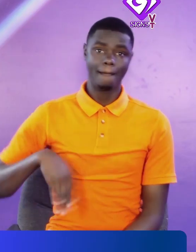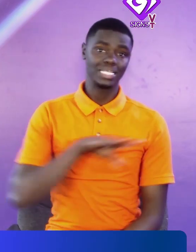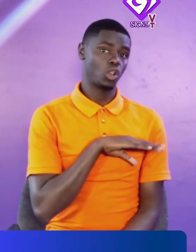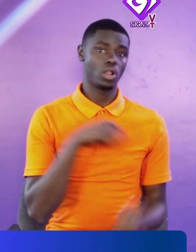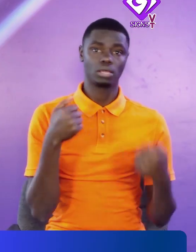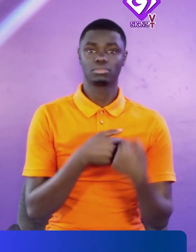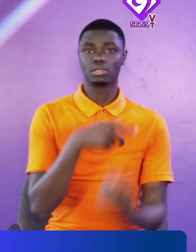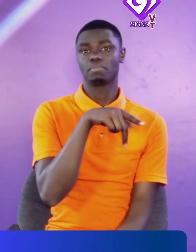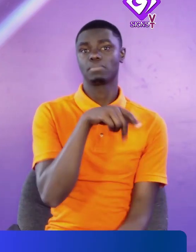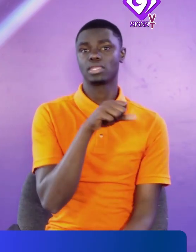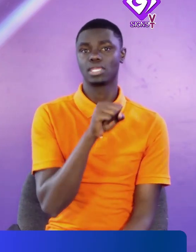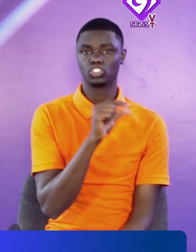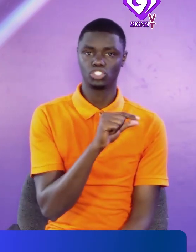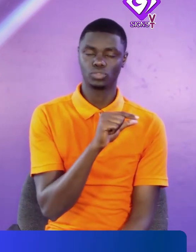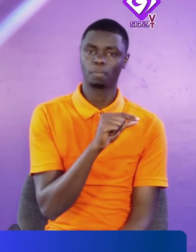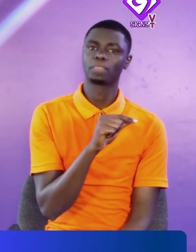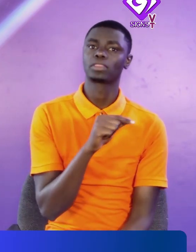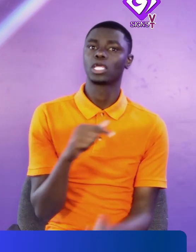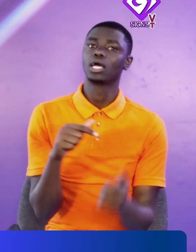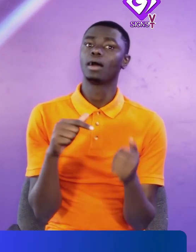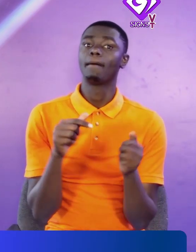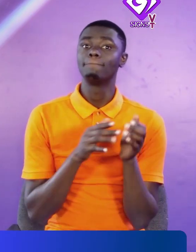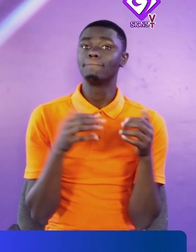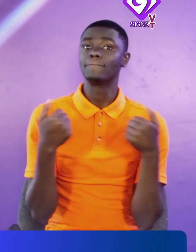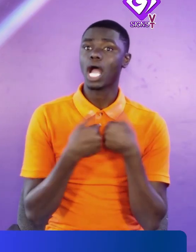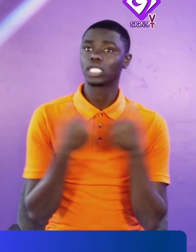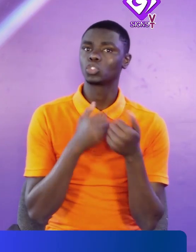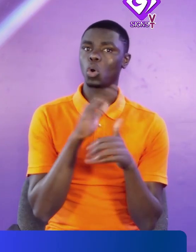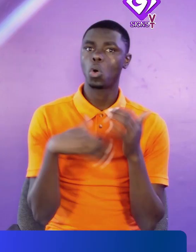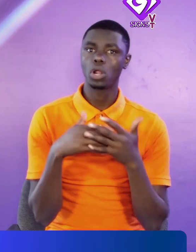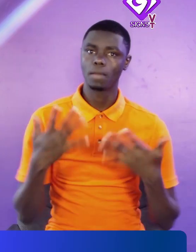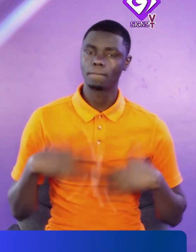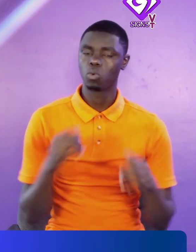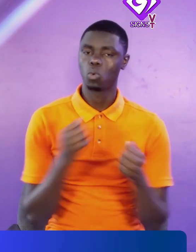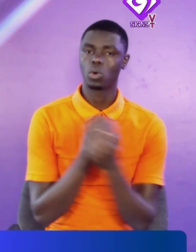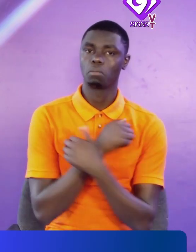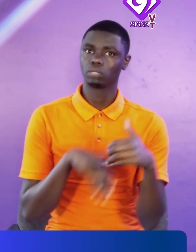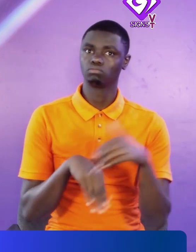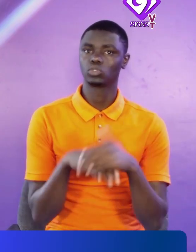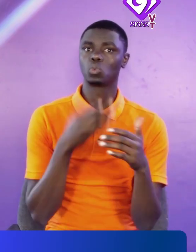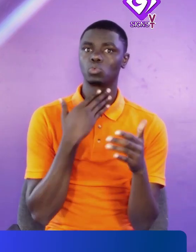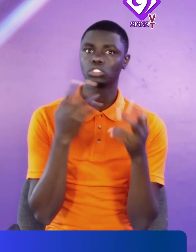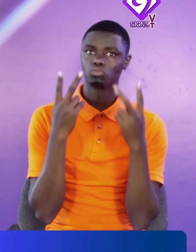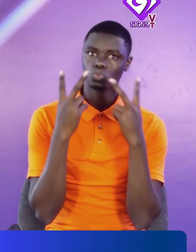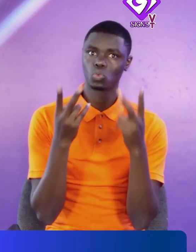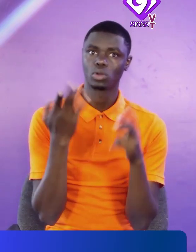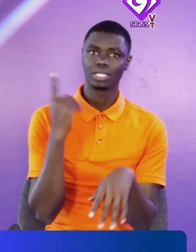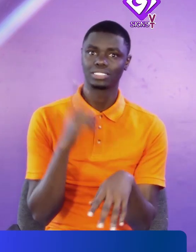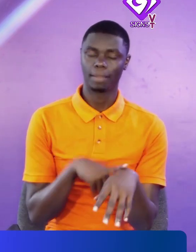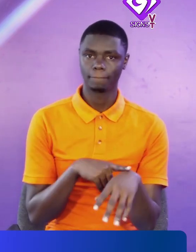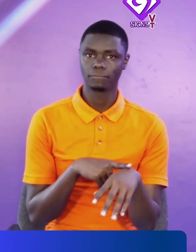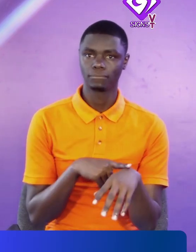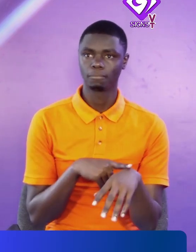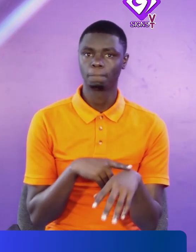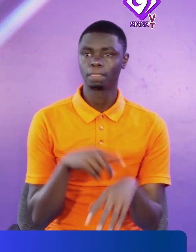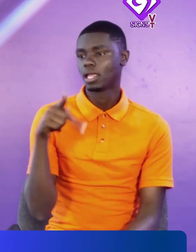Saint-Germain. Hii ni game kila mtu, yani kila msee mwenye anapenda futa angetaka kuiona last season. Venye PSG